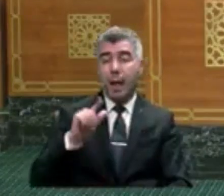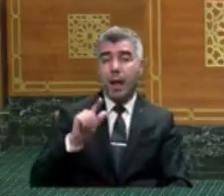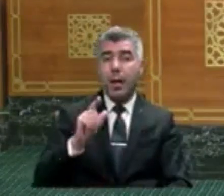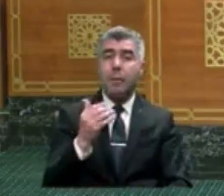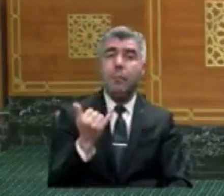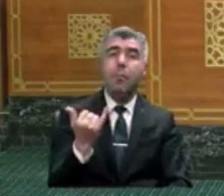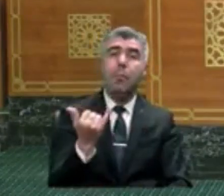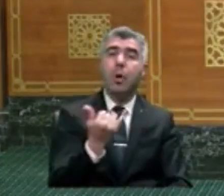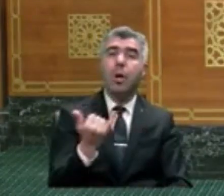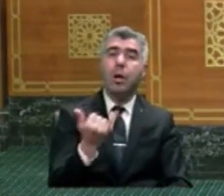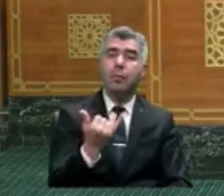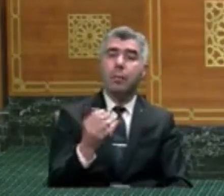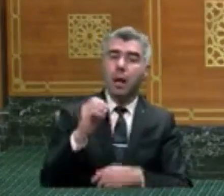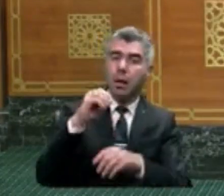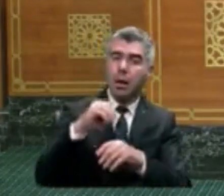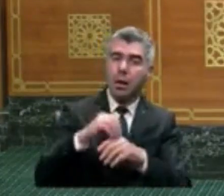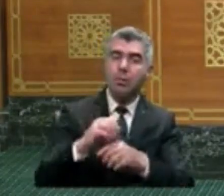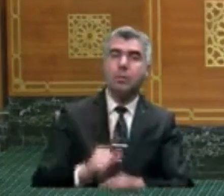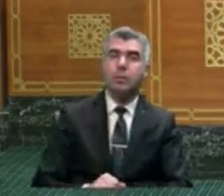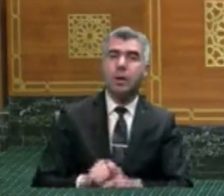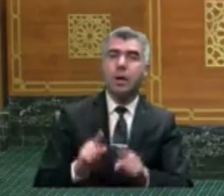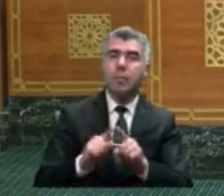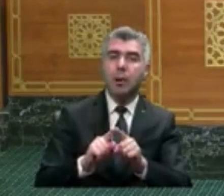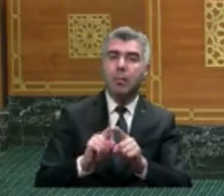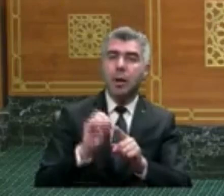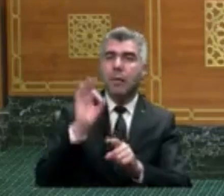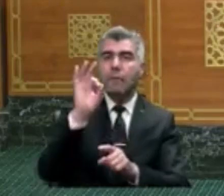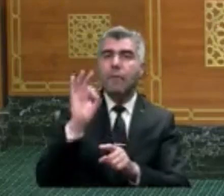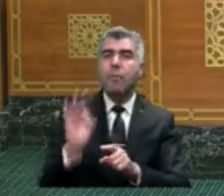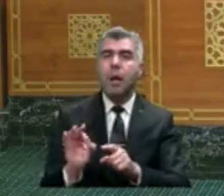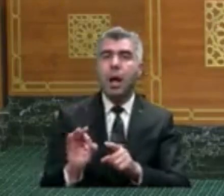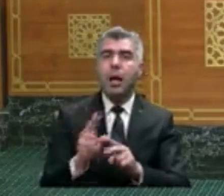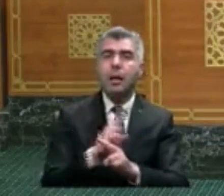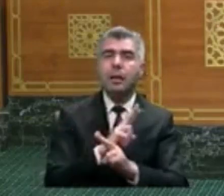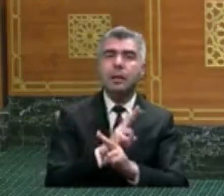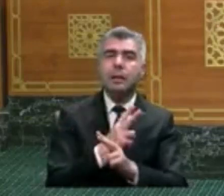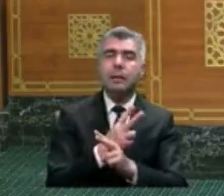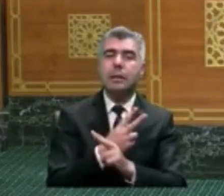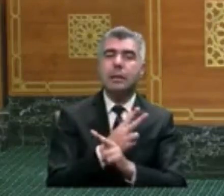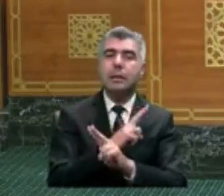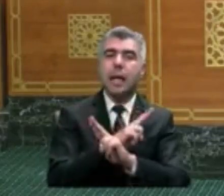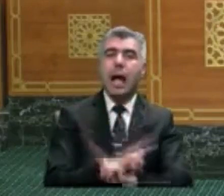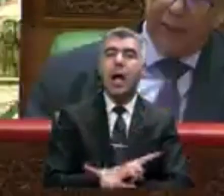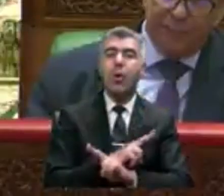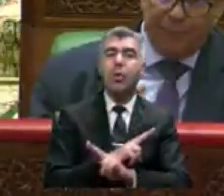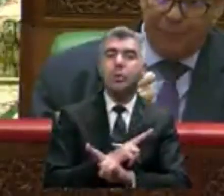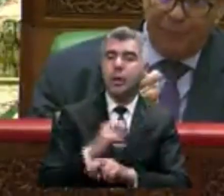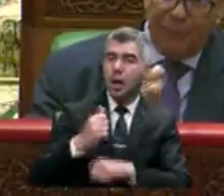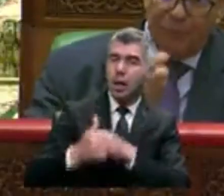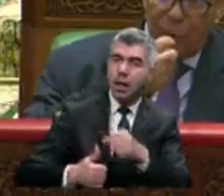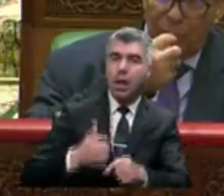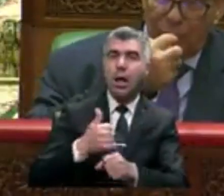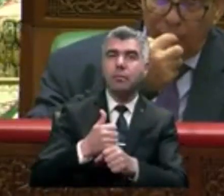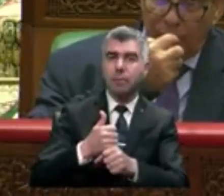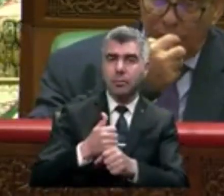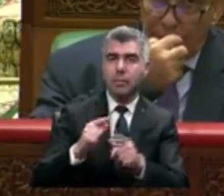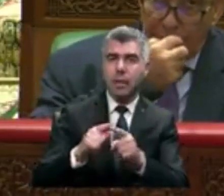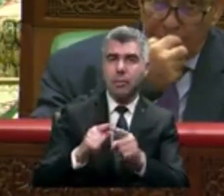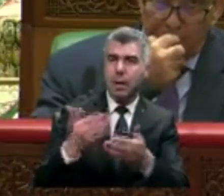هي مهمه هذا النسبه ديال التقاعد اللي كينين في السنين المقبله احنا تكلمنا عليها في